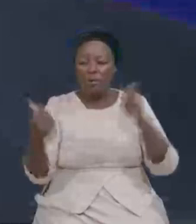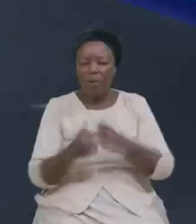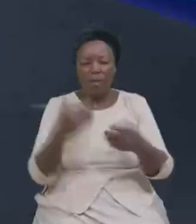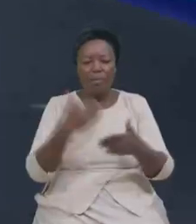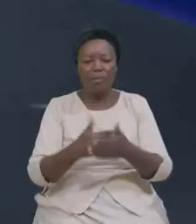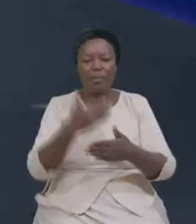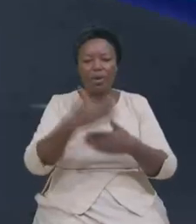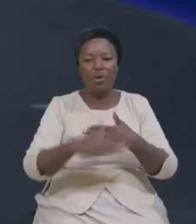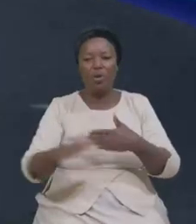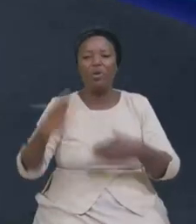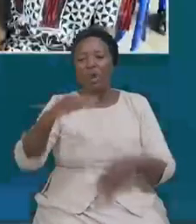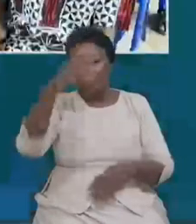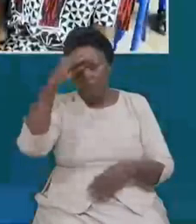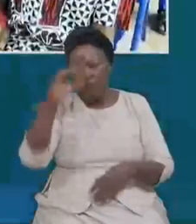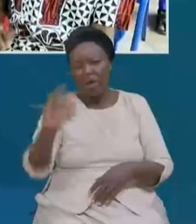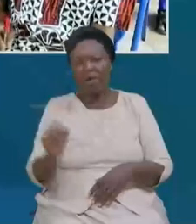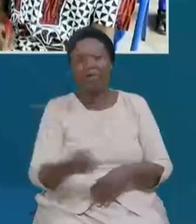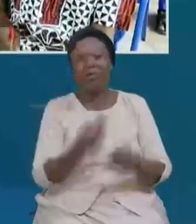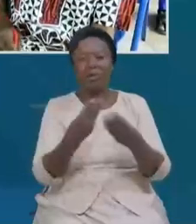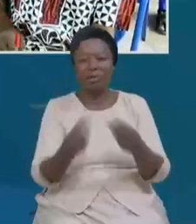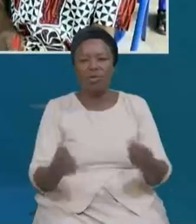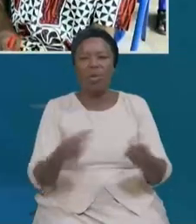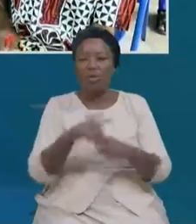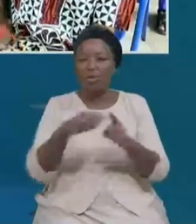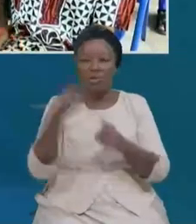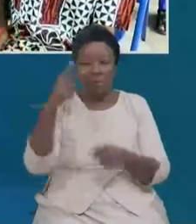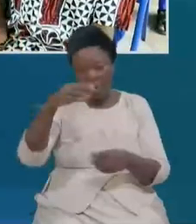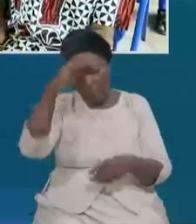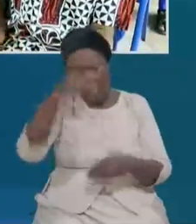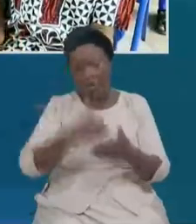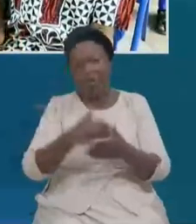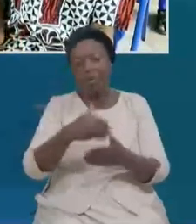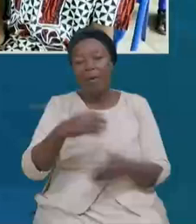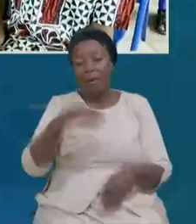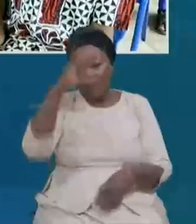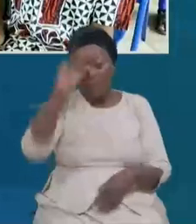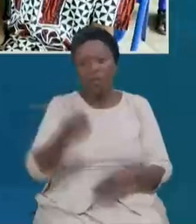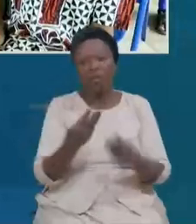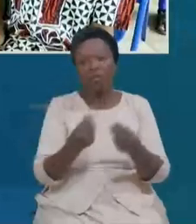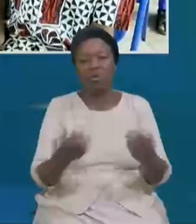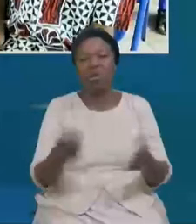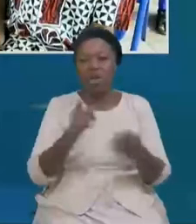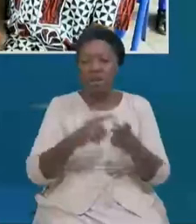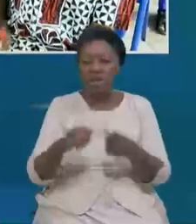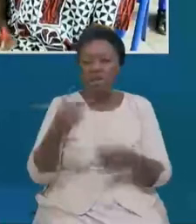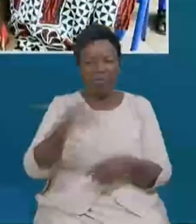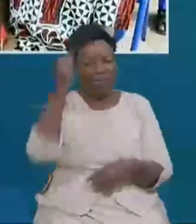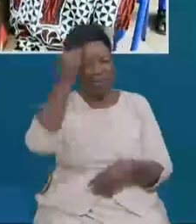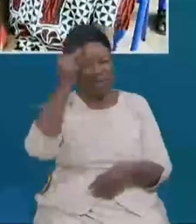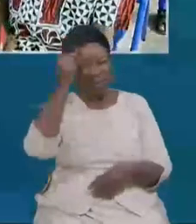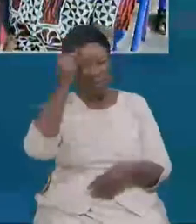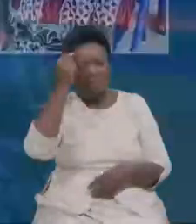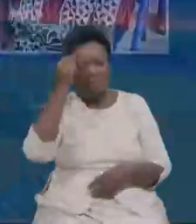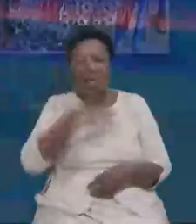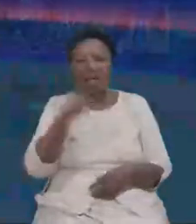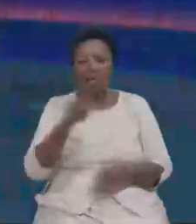humaines. Quand nous disons solution humaine, peut-être ta solution personnelle. Tu penses, tu